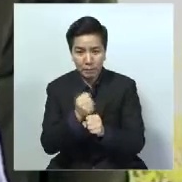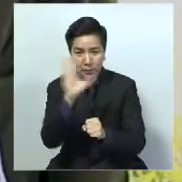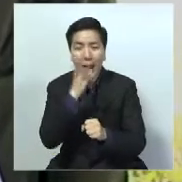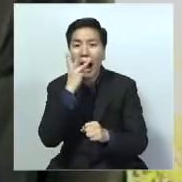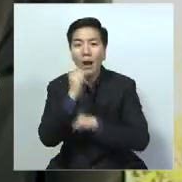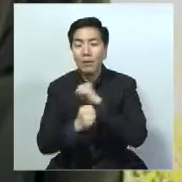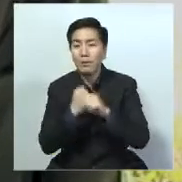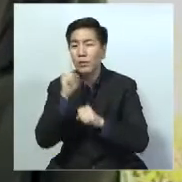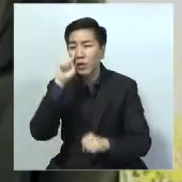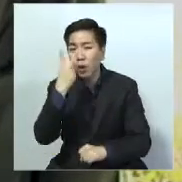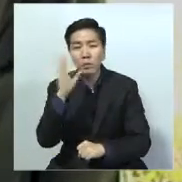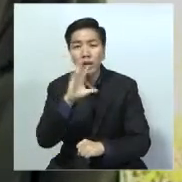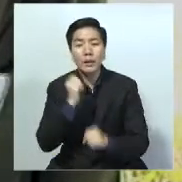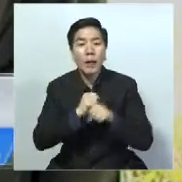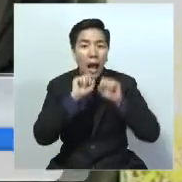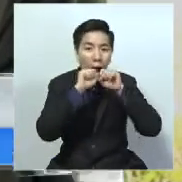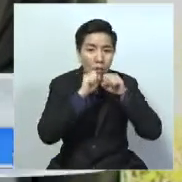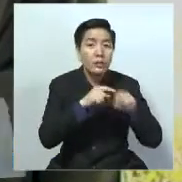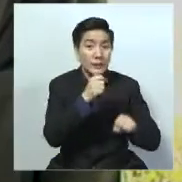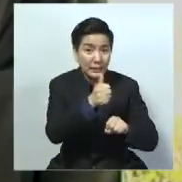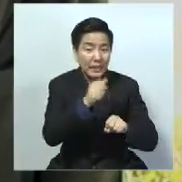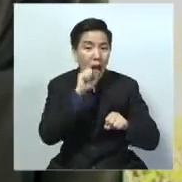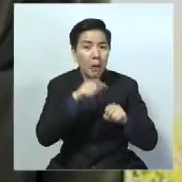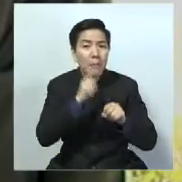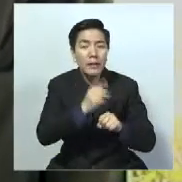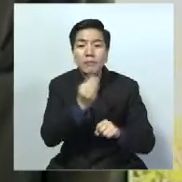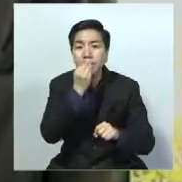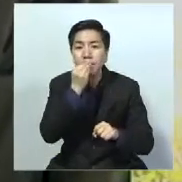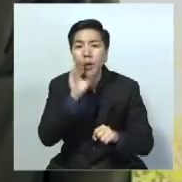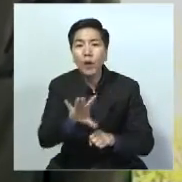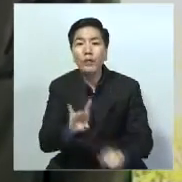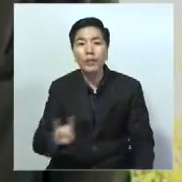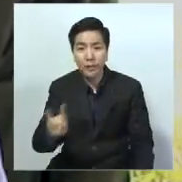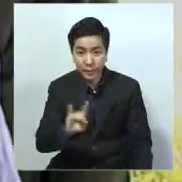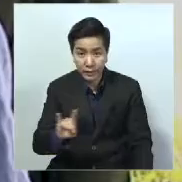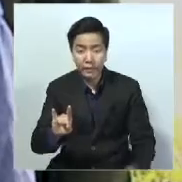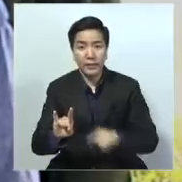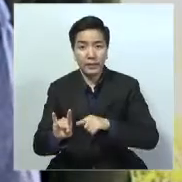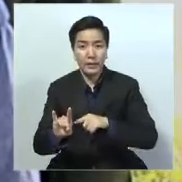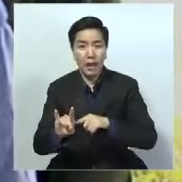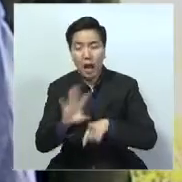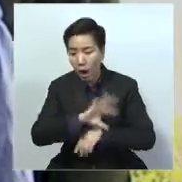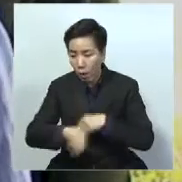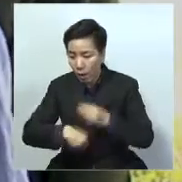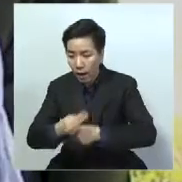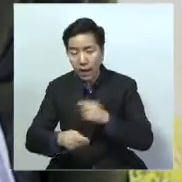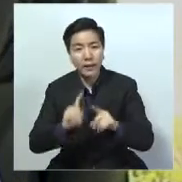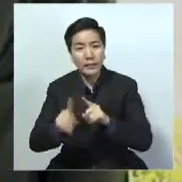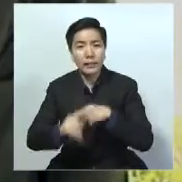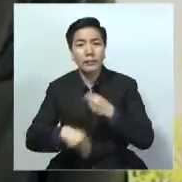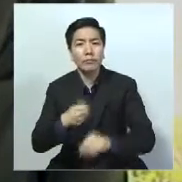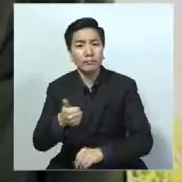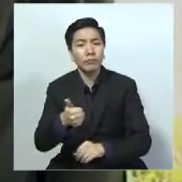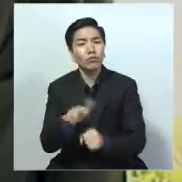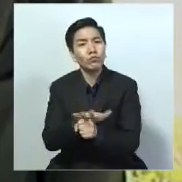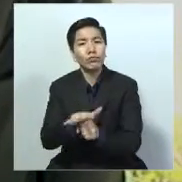ยปีนี้ให้ปลูกแต่ข้าวโพดนั่นเพราะเป็นอาหารสัตว์หรือเขาเอาไปขายตามท้องตลาดมีนิดหน่